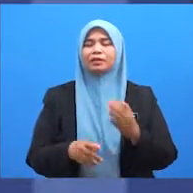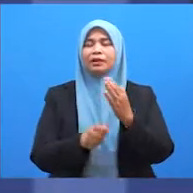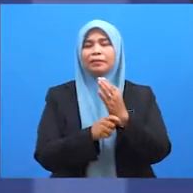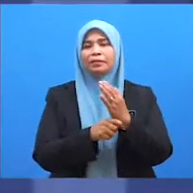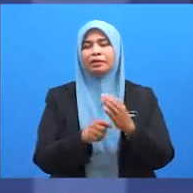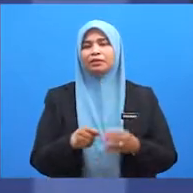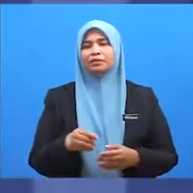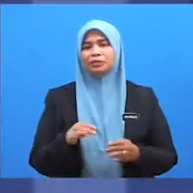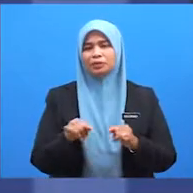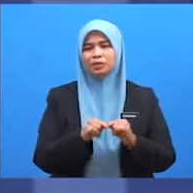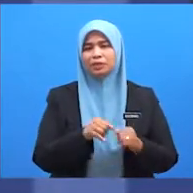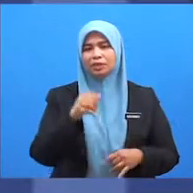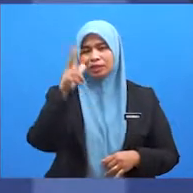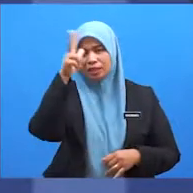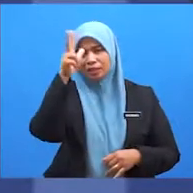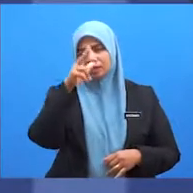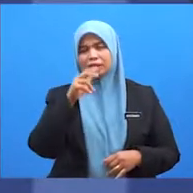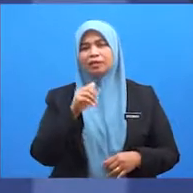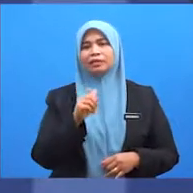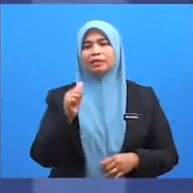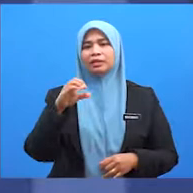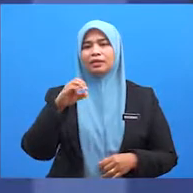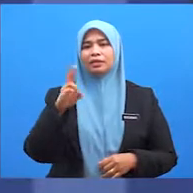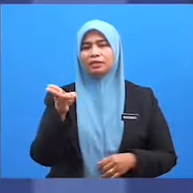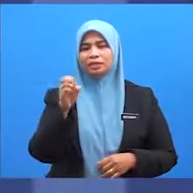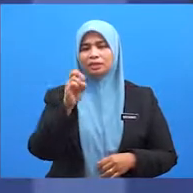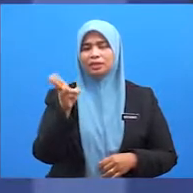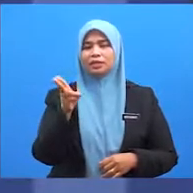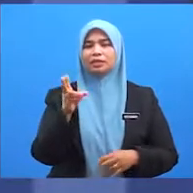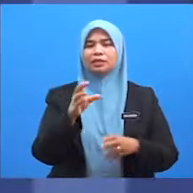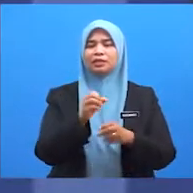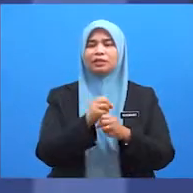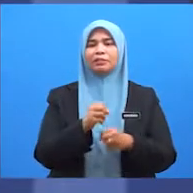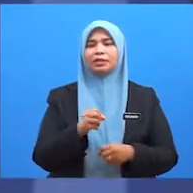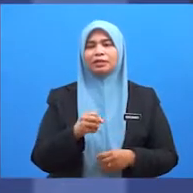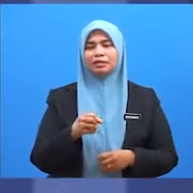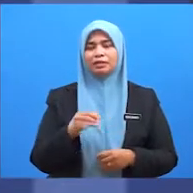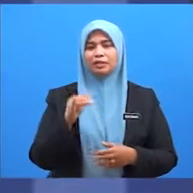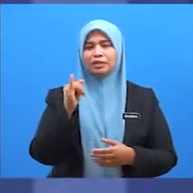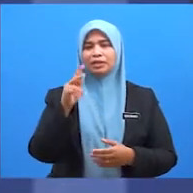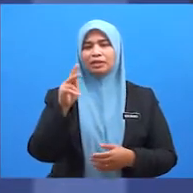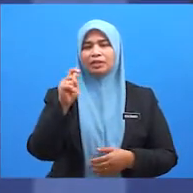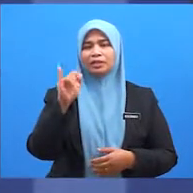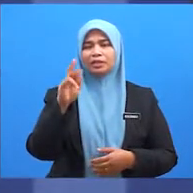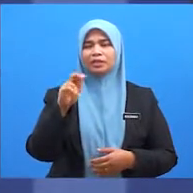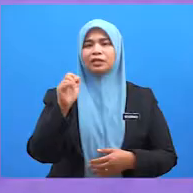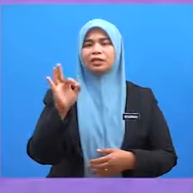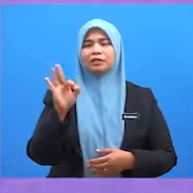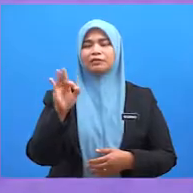Kerajaan Aceh turut mendapat pengiktirafan daripada Kerajaan Turki di